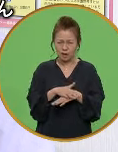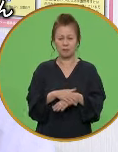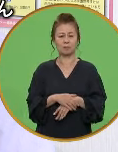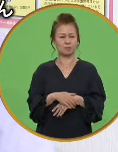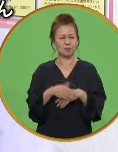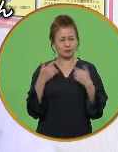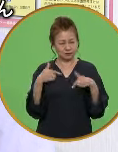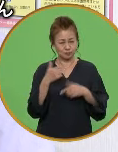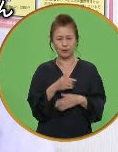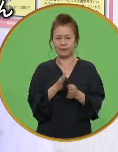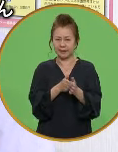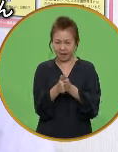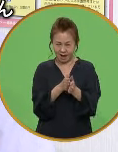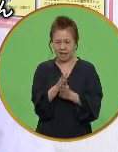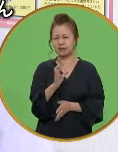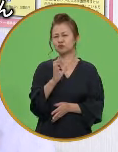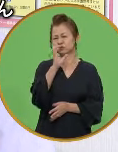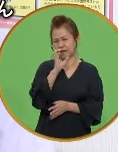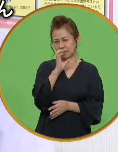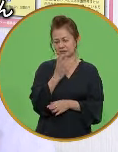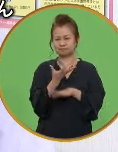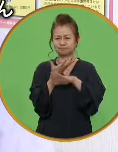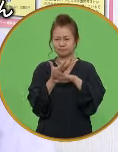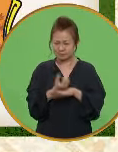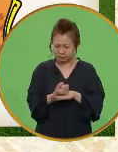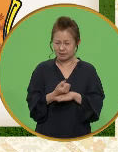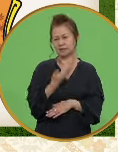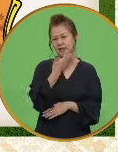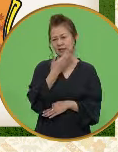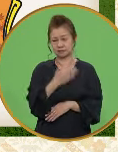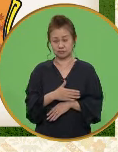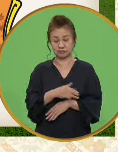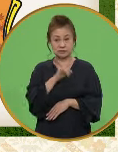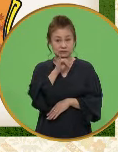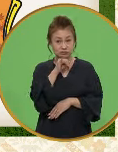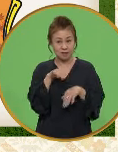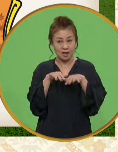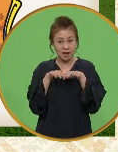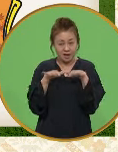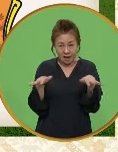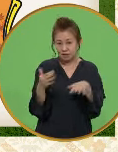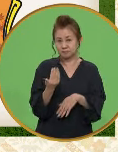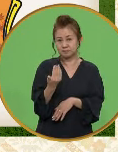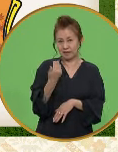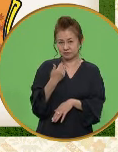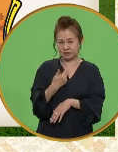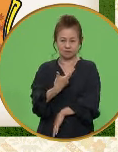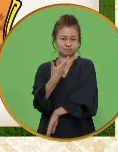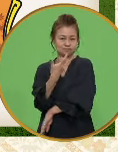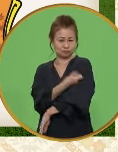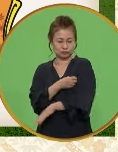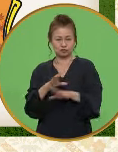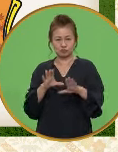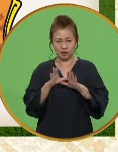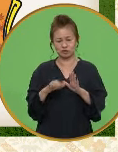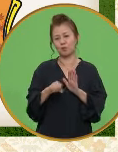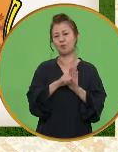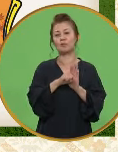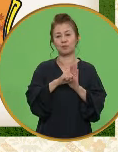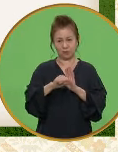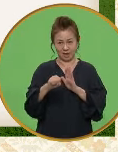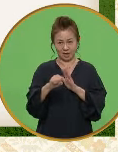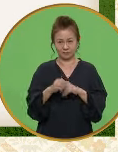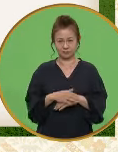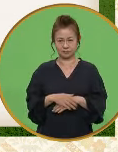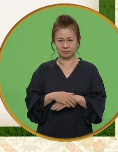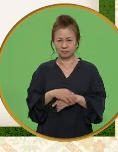頃の手洗い、うがいを習慣づけることが大切です。またインフルエンザが流行する前に予防接種を受けることも効果的です